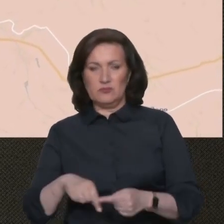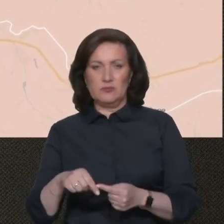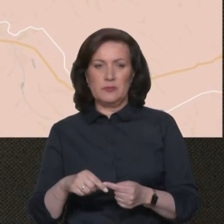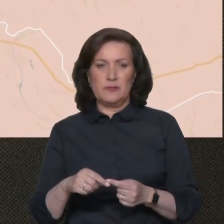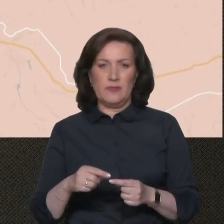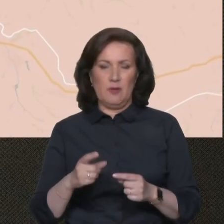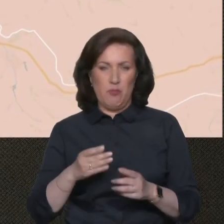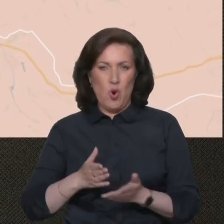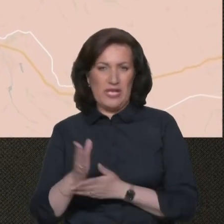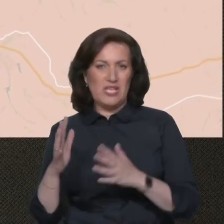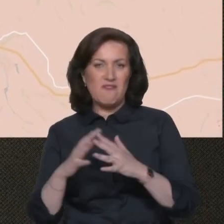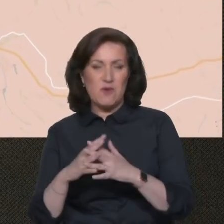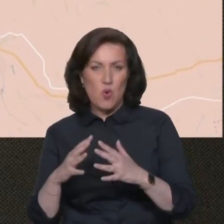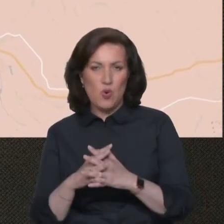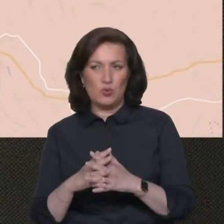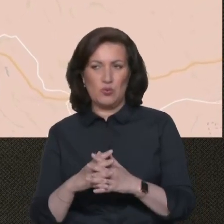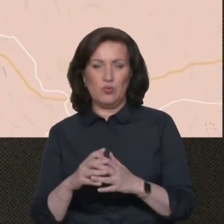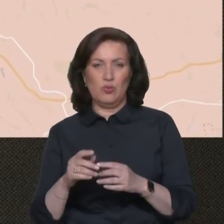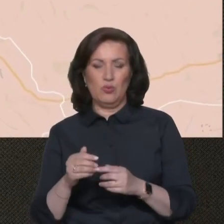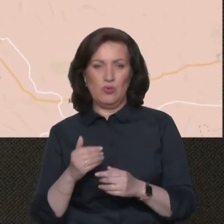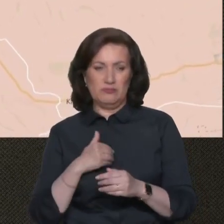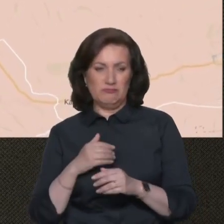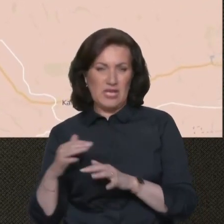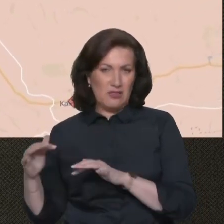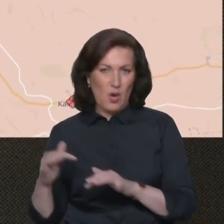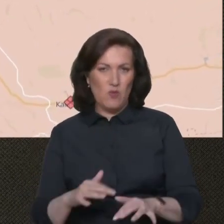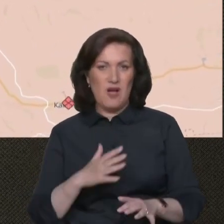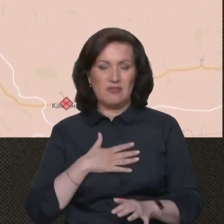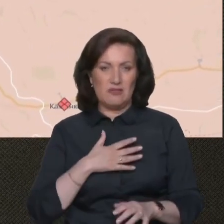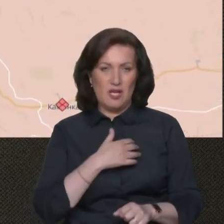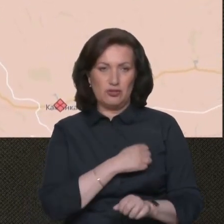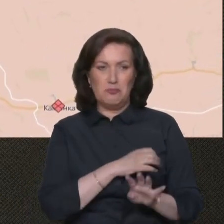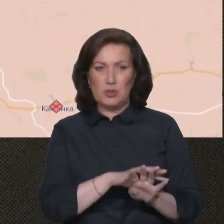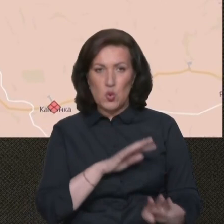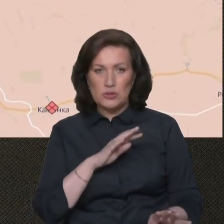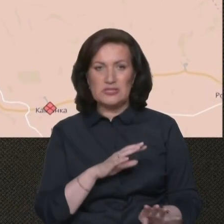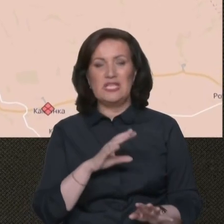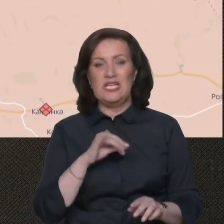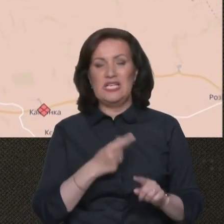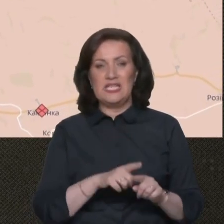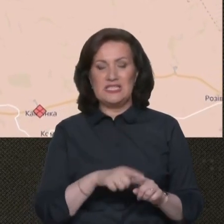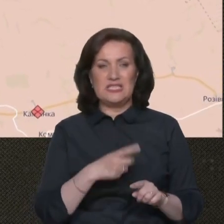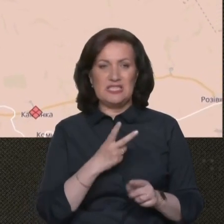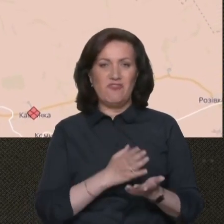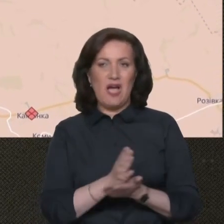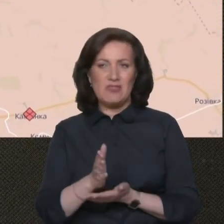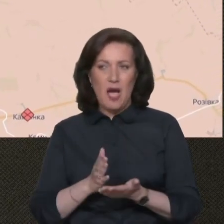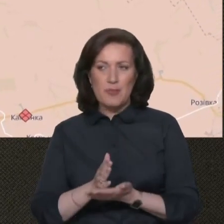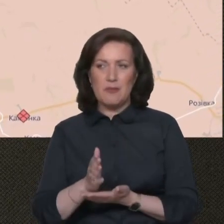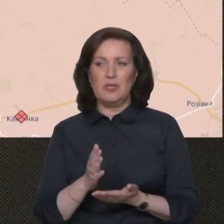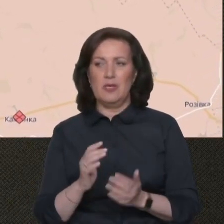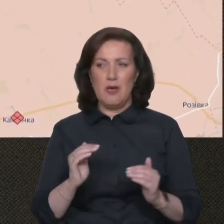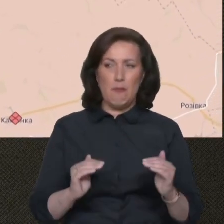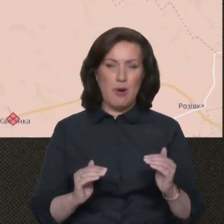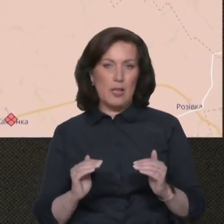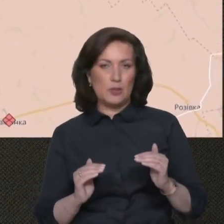положення по лінії фронту, намагаючись контратакувати наші підрозділи. І, власне, ці два напрямки, вони